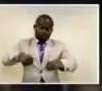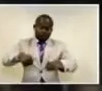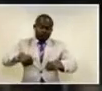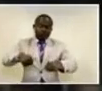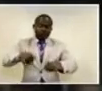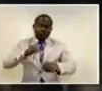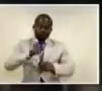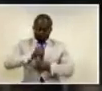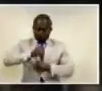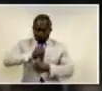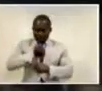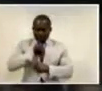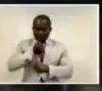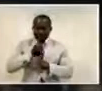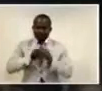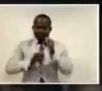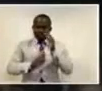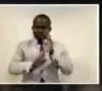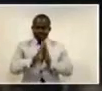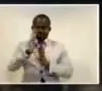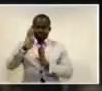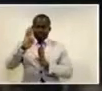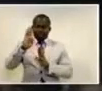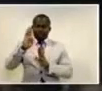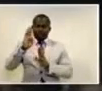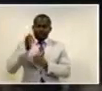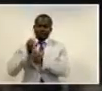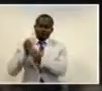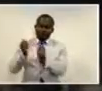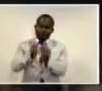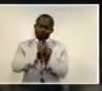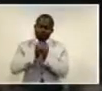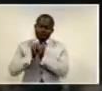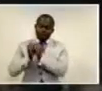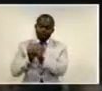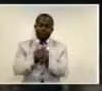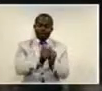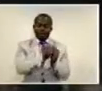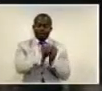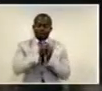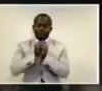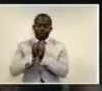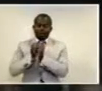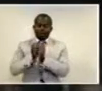twikorere twiteze imbere dukorere hamwe